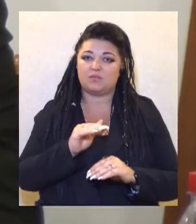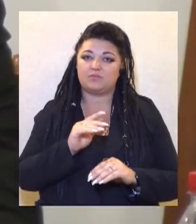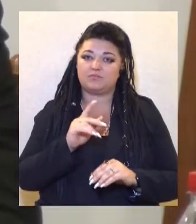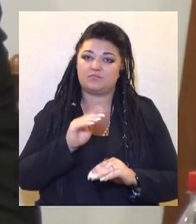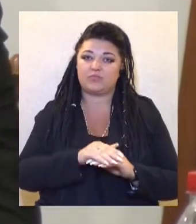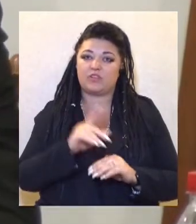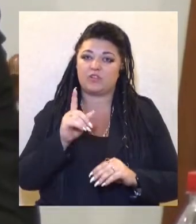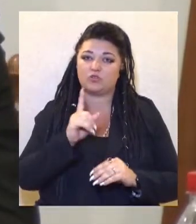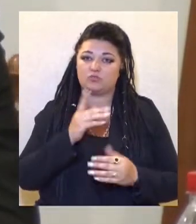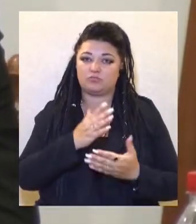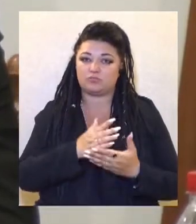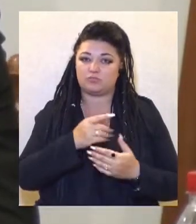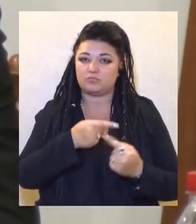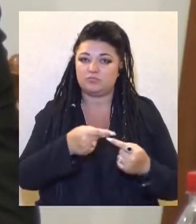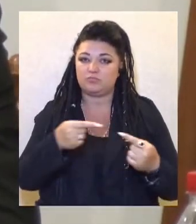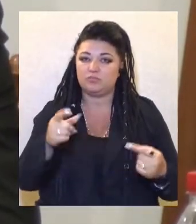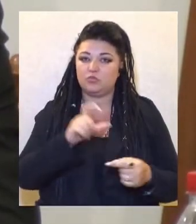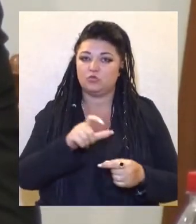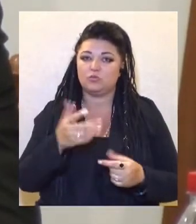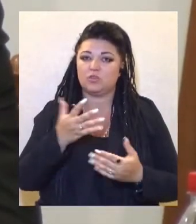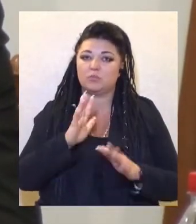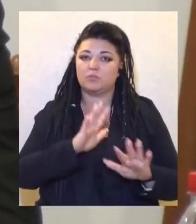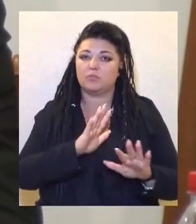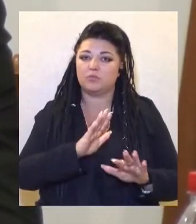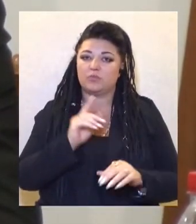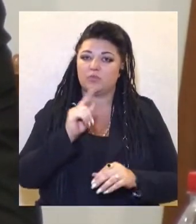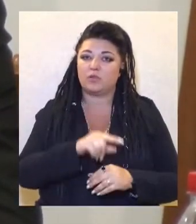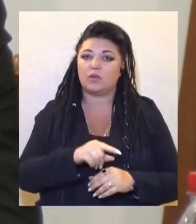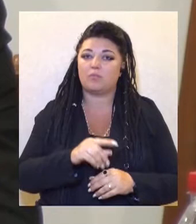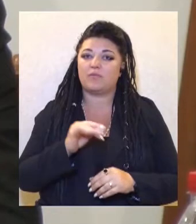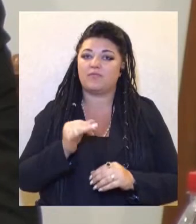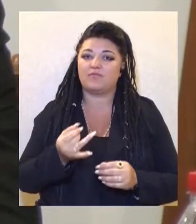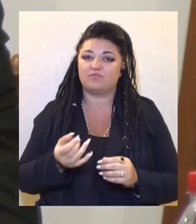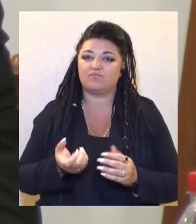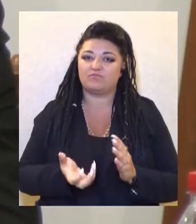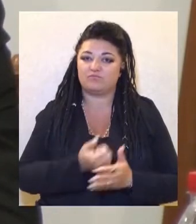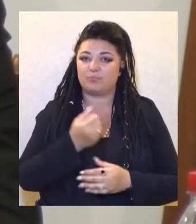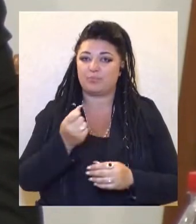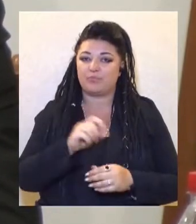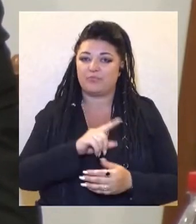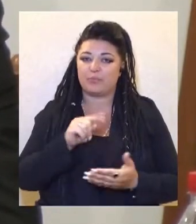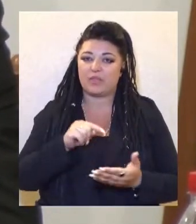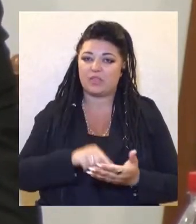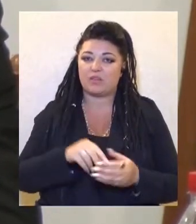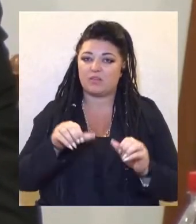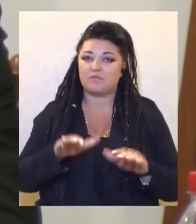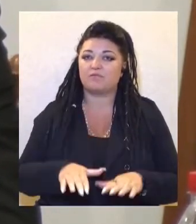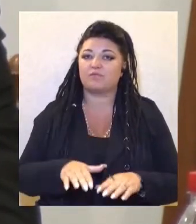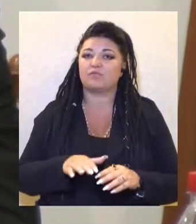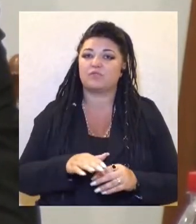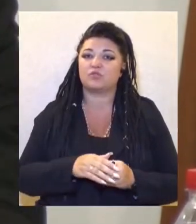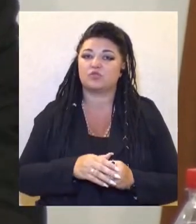та на коронавірус 2019-НКО, вирішити питання щодо придбання стаціонарного та переносного дистанційного